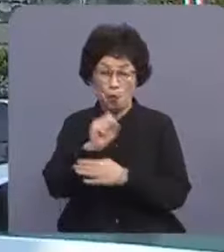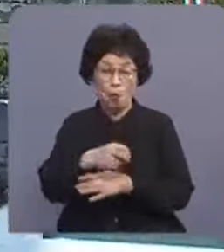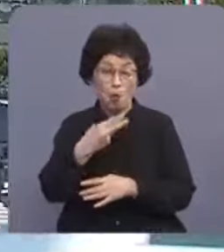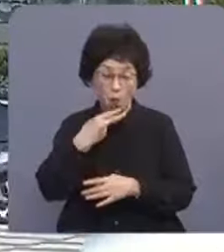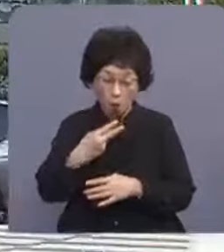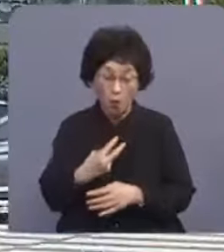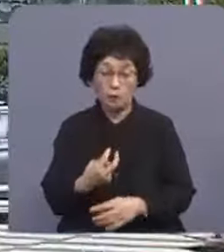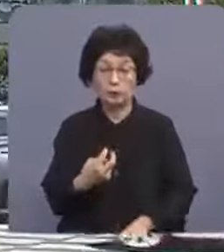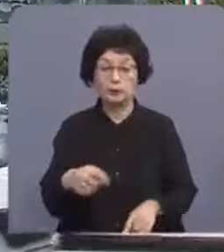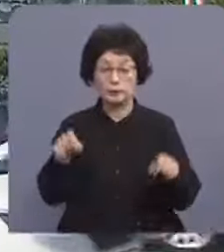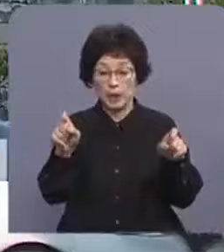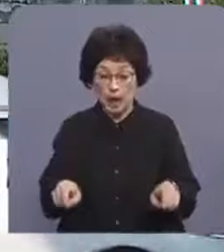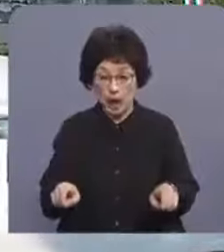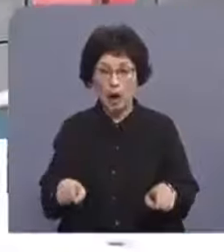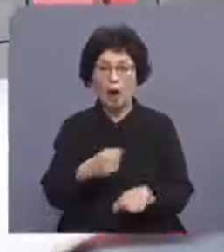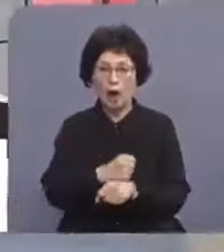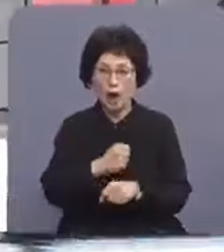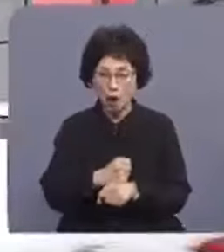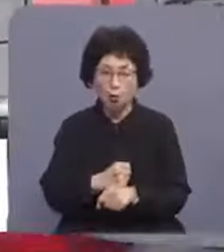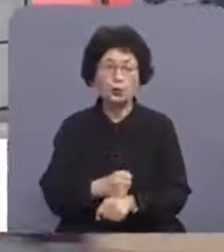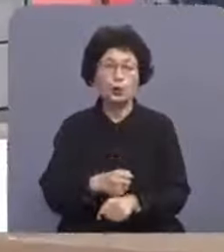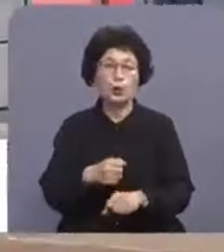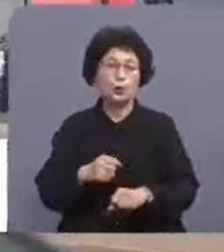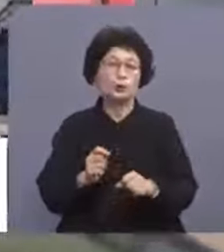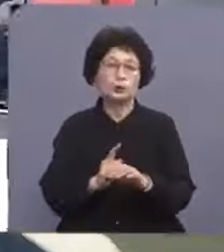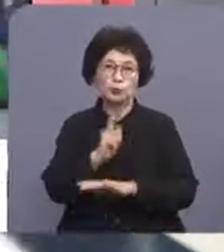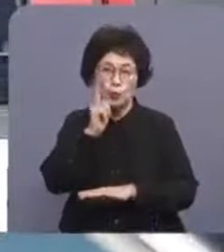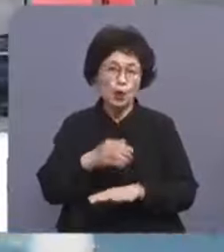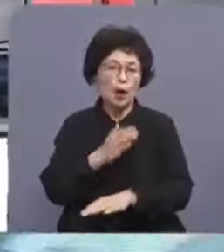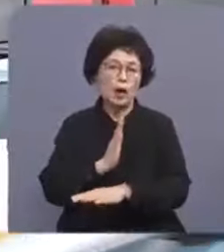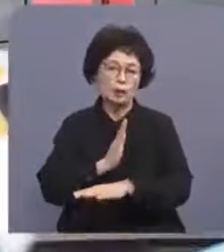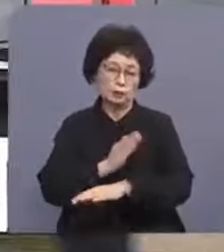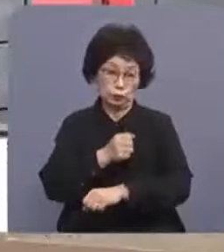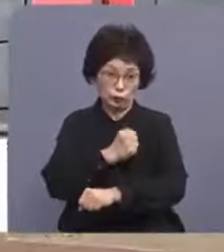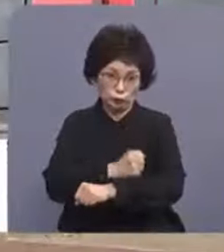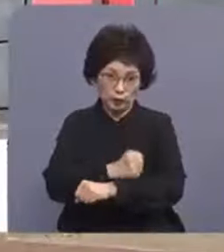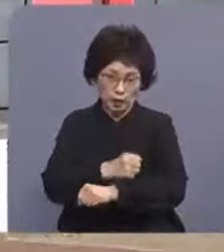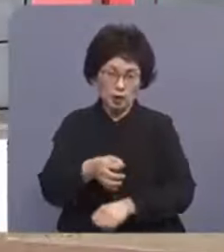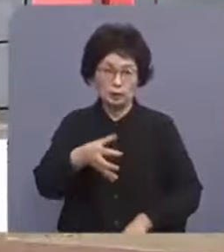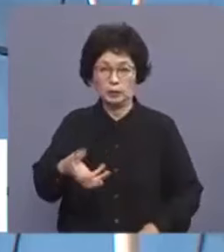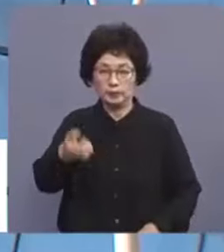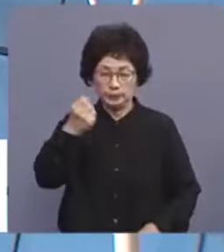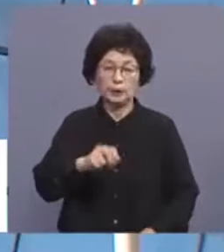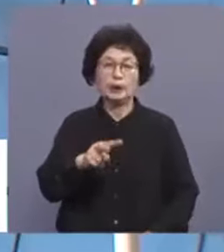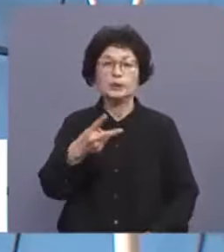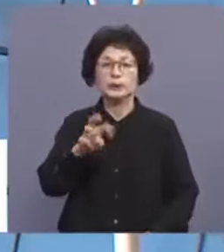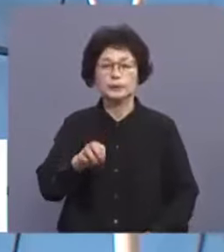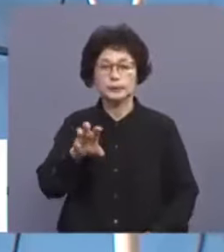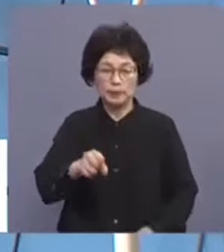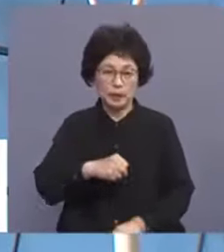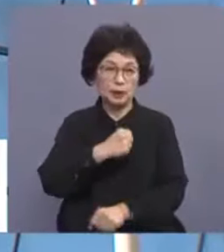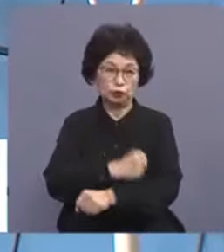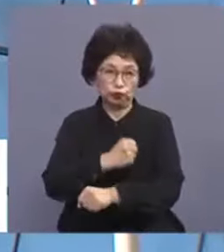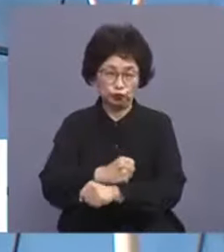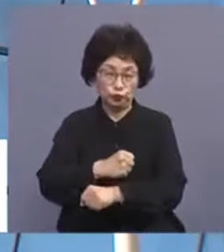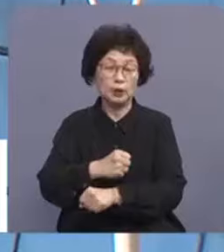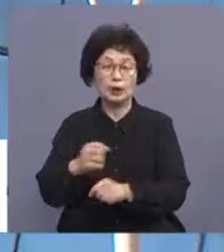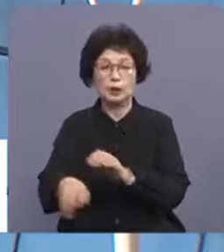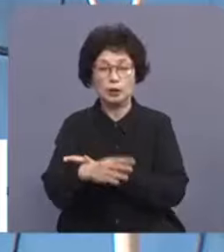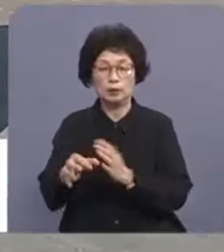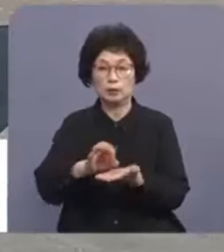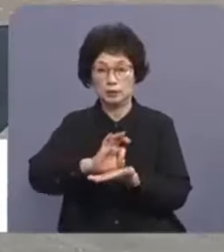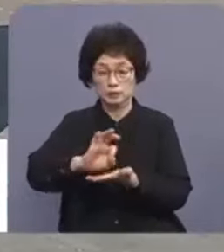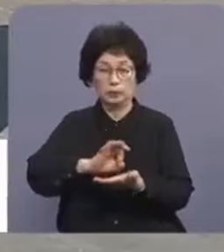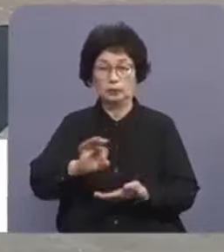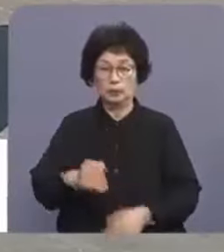겸직을 하는가 하면 겸직 시간에 초과 수당도 챙겼습니다 이렇게 230만 원의 수당이 부적절하게 집행되고